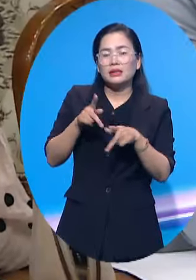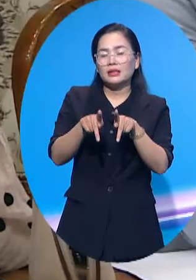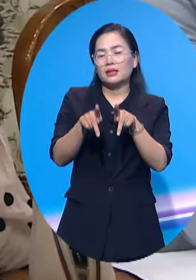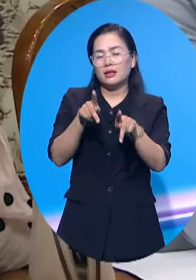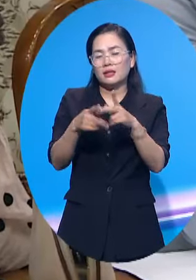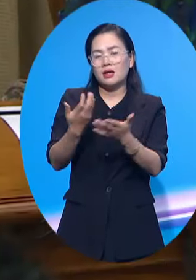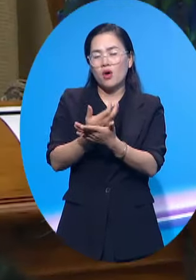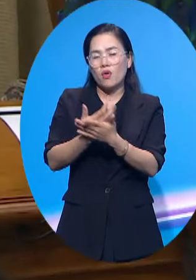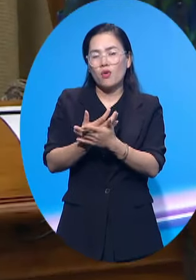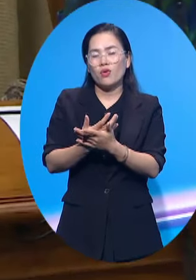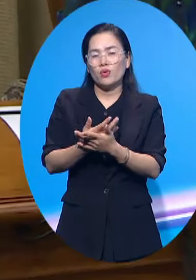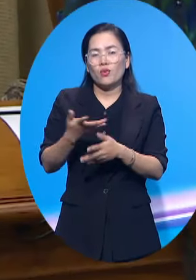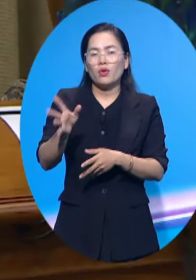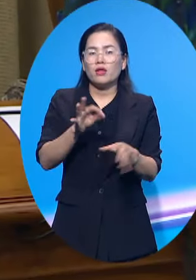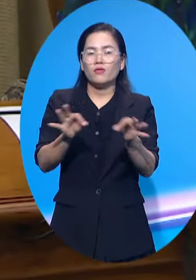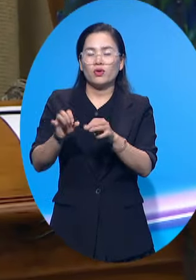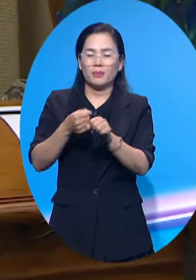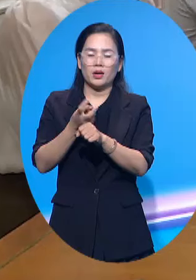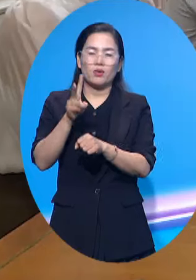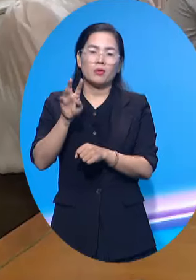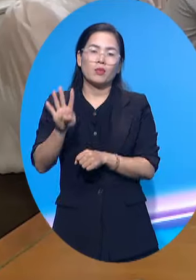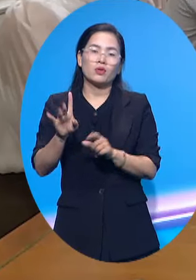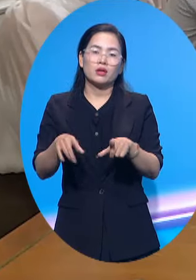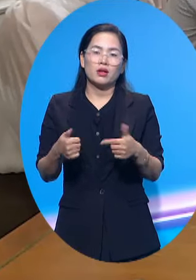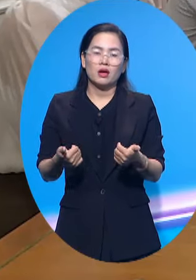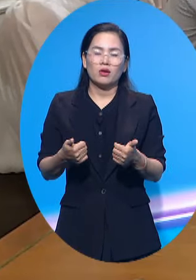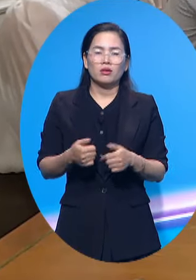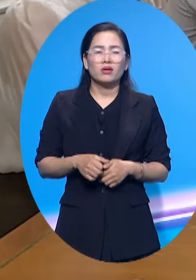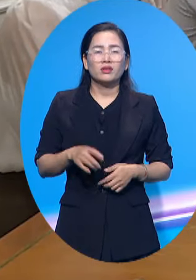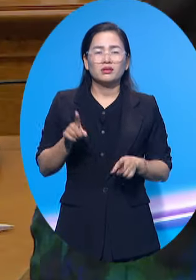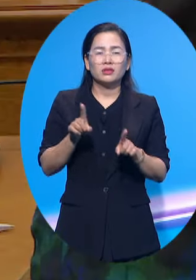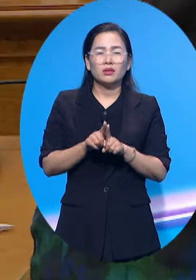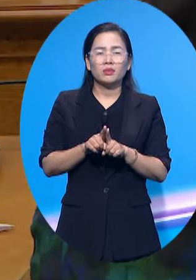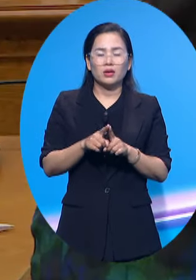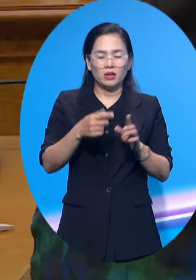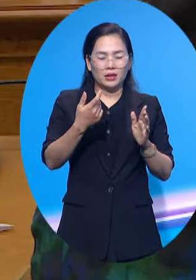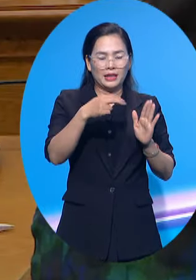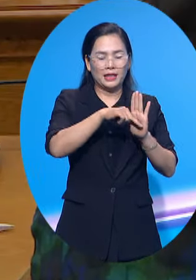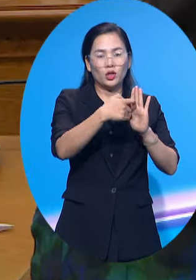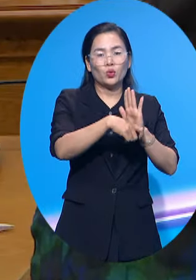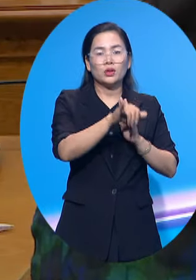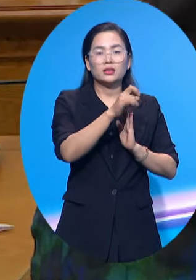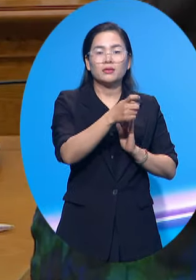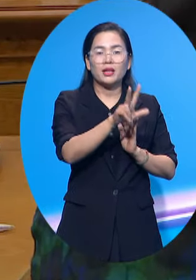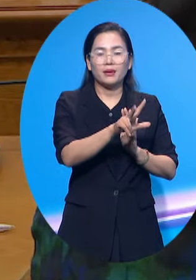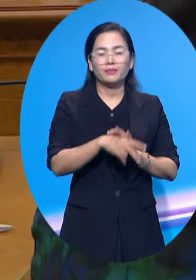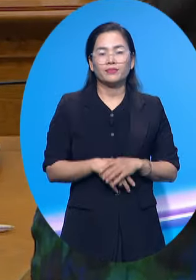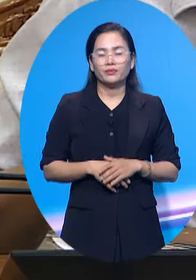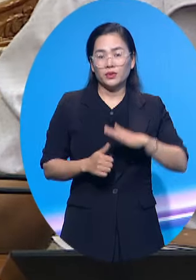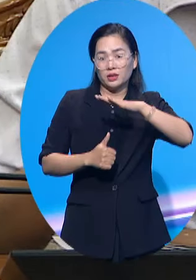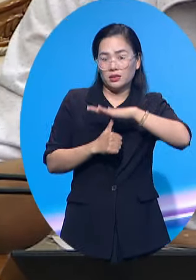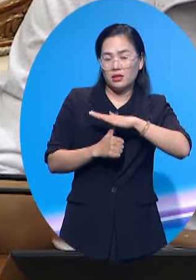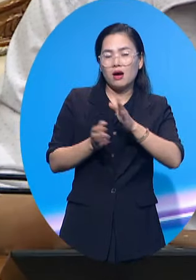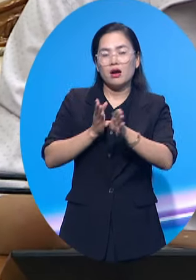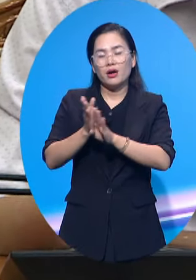hội của thành phố trong năm 2024 khi áp dụng cơ chế được thống nhất tại nghị quyết số 98. Ngoài ra, các sở ngành,